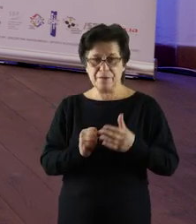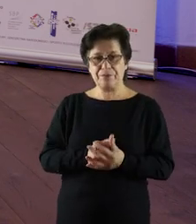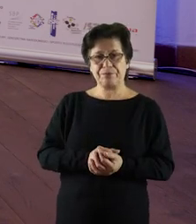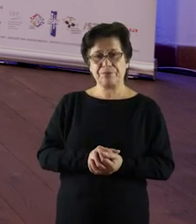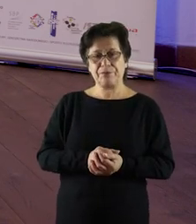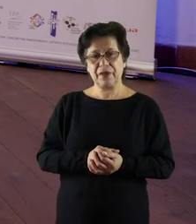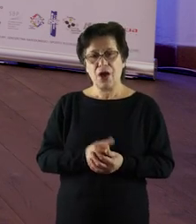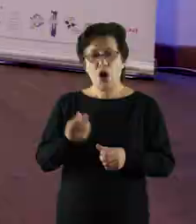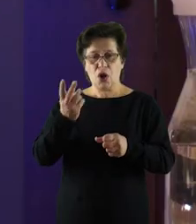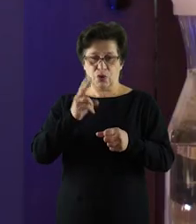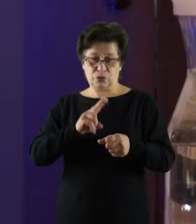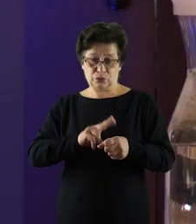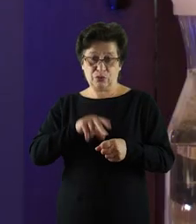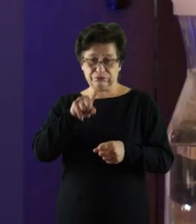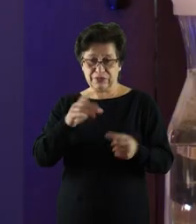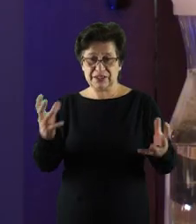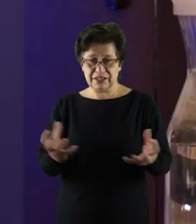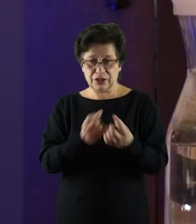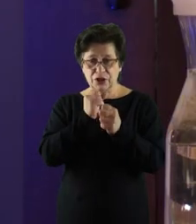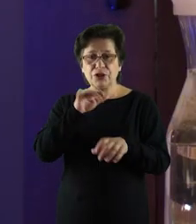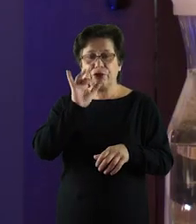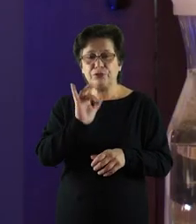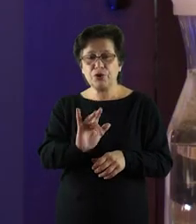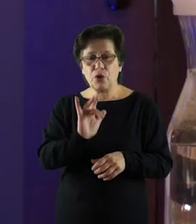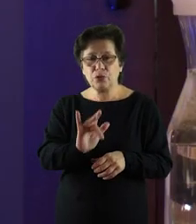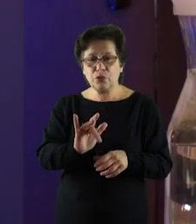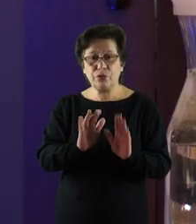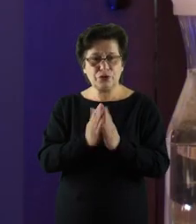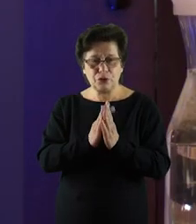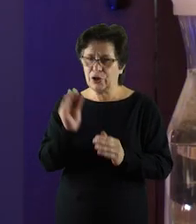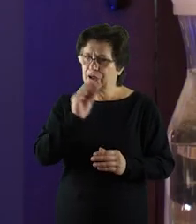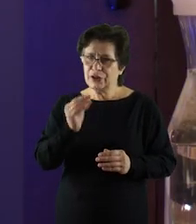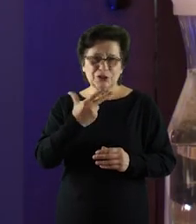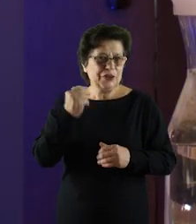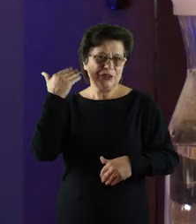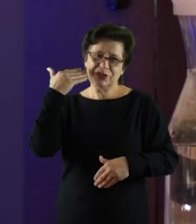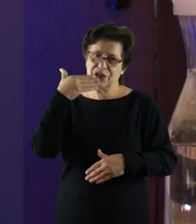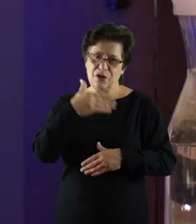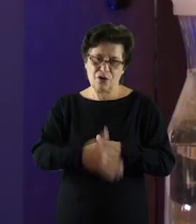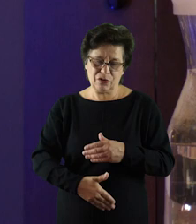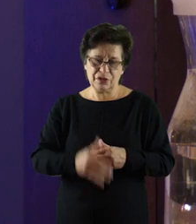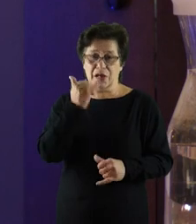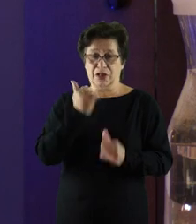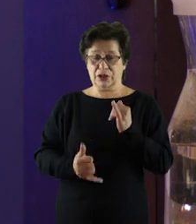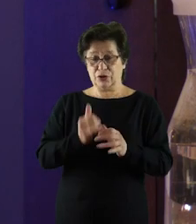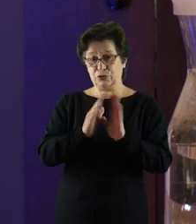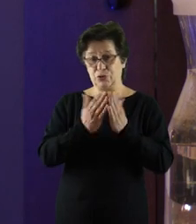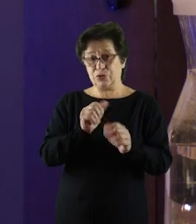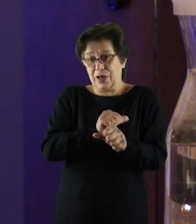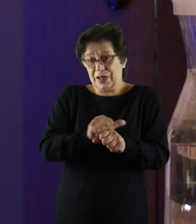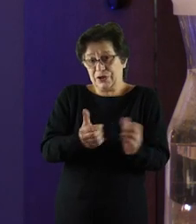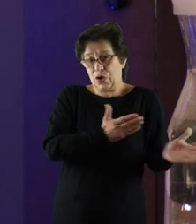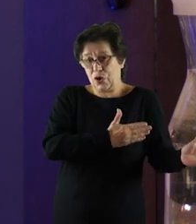ilustracje, które znajdziecie w środku książki. I jeszcze nie koniec, bo kiedy nawet książka jest gotowa, no to